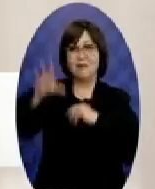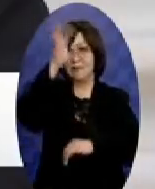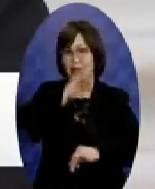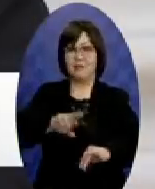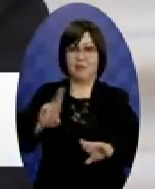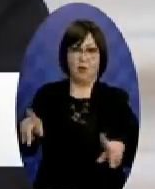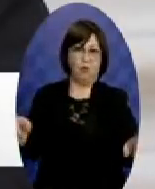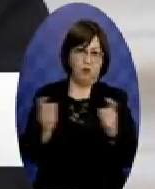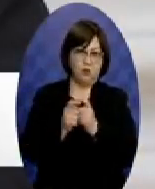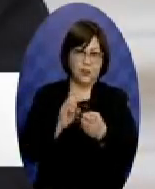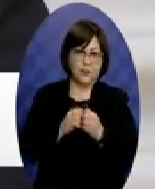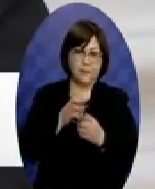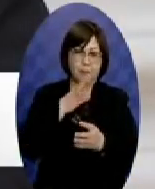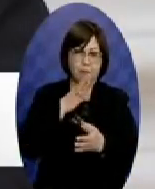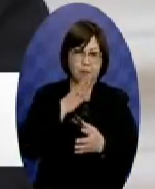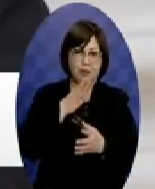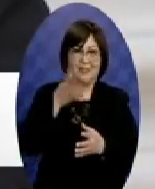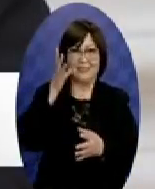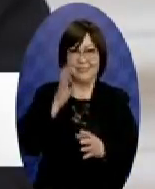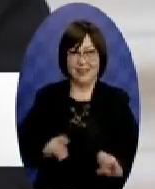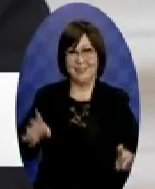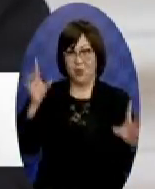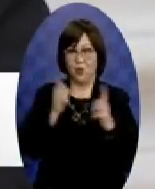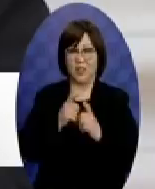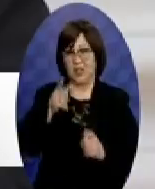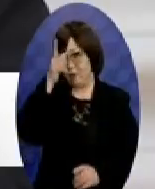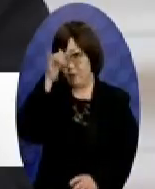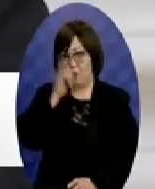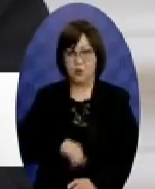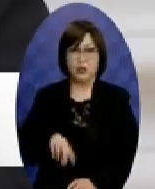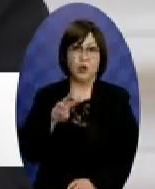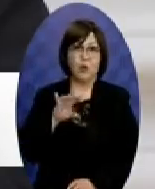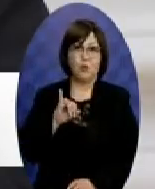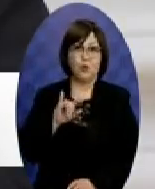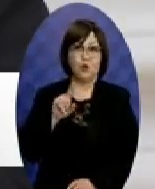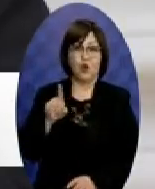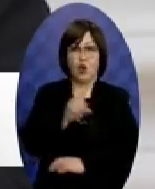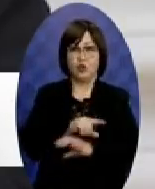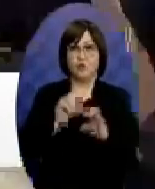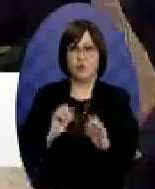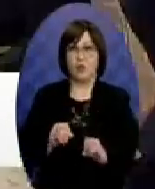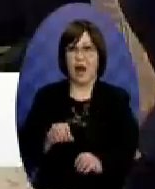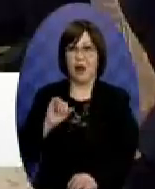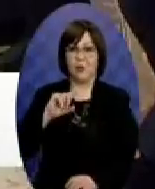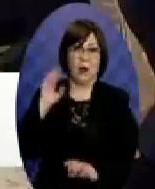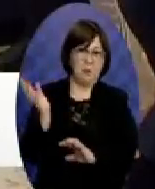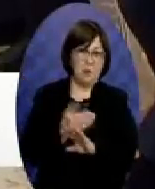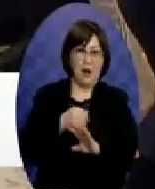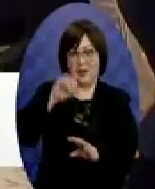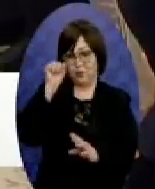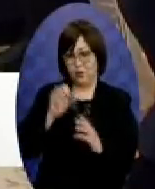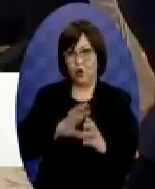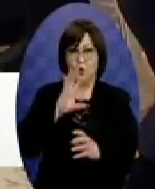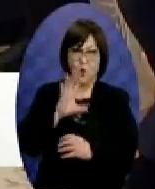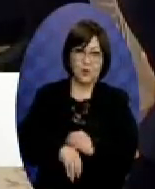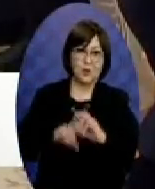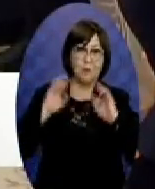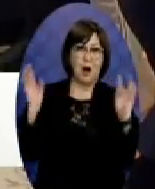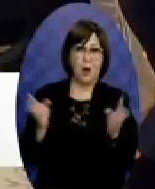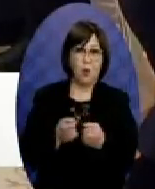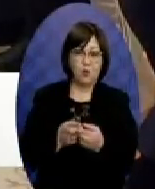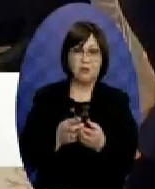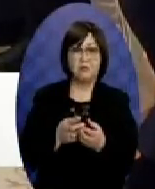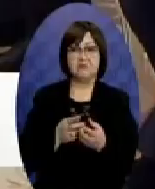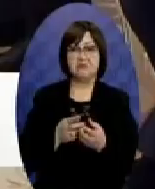За магадгүй сайд нарын уулзалт тун удахгүй Германы Мюнхен хотноо болох аюулгүй байдлын асуудлаар олон улсын баг хурлын хүрээнд болж